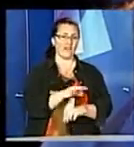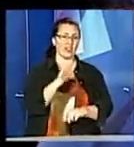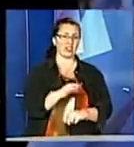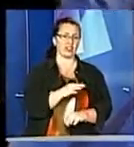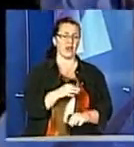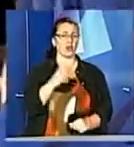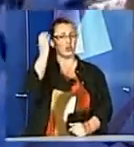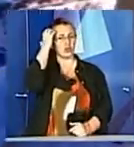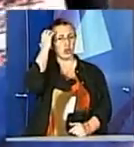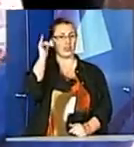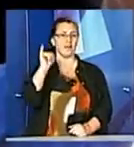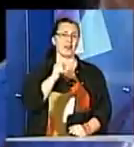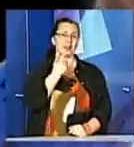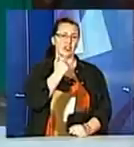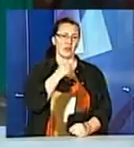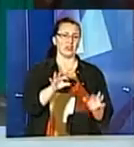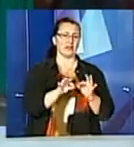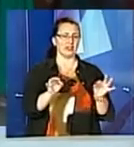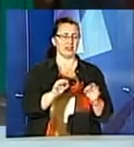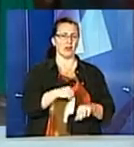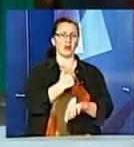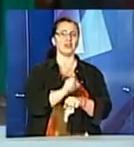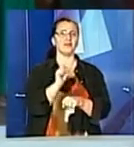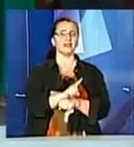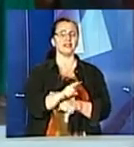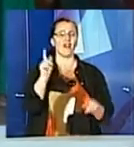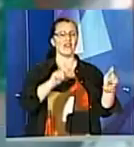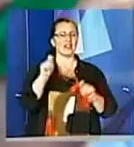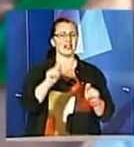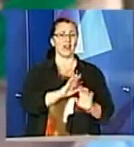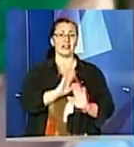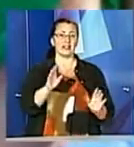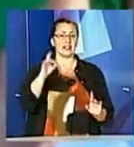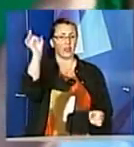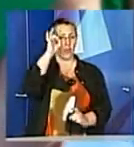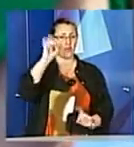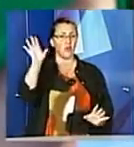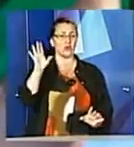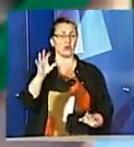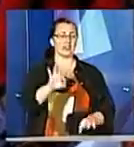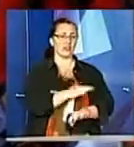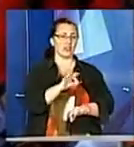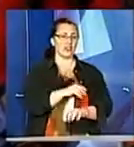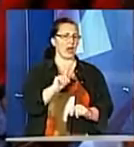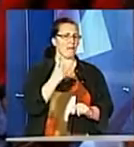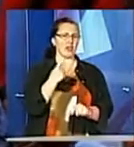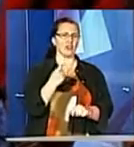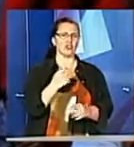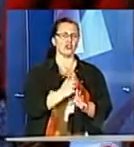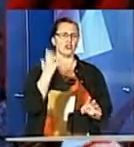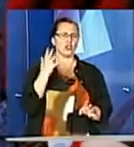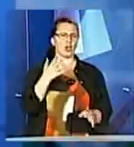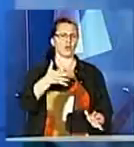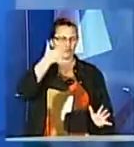їх чорними і червоними нитками. Основна мета фестивалю не лише популяризація вишиванки, але насамперед усвідомлення того, що